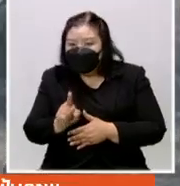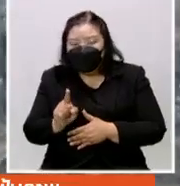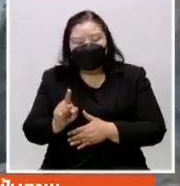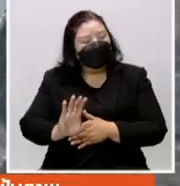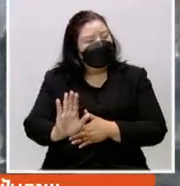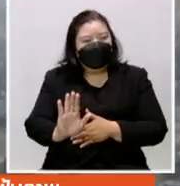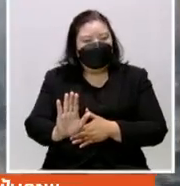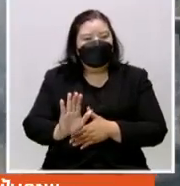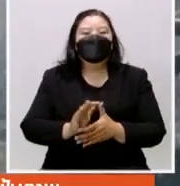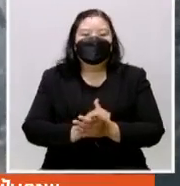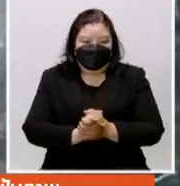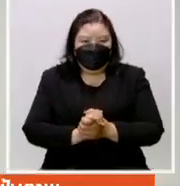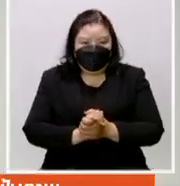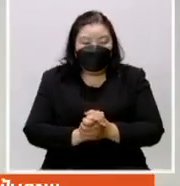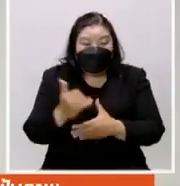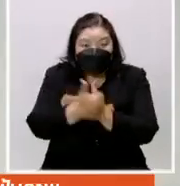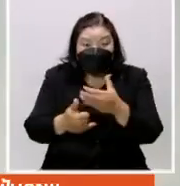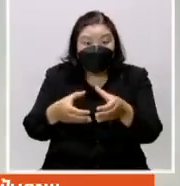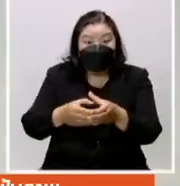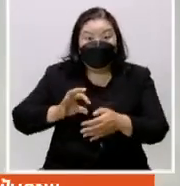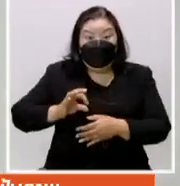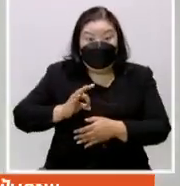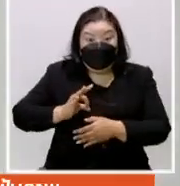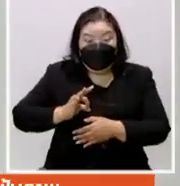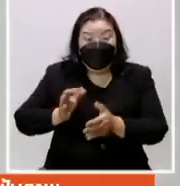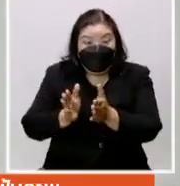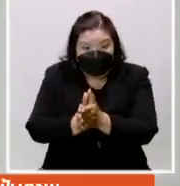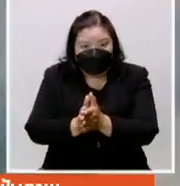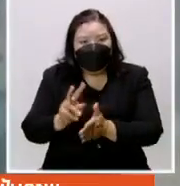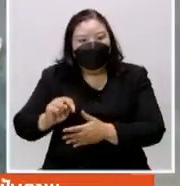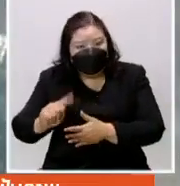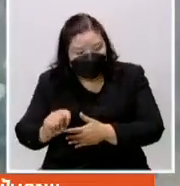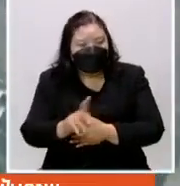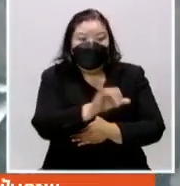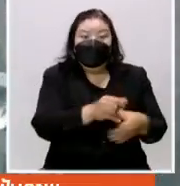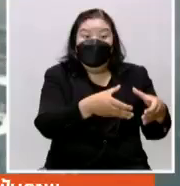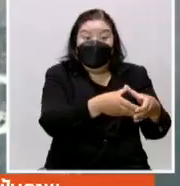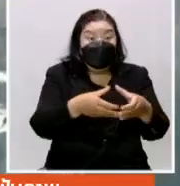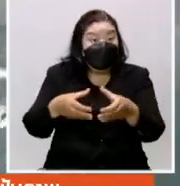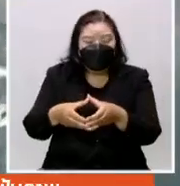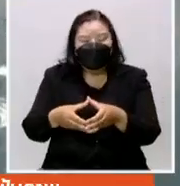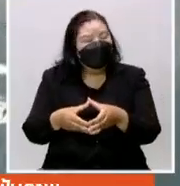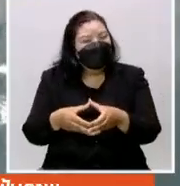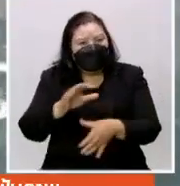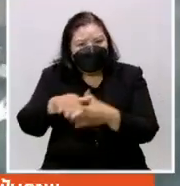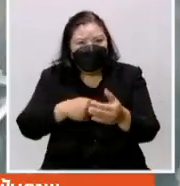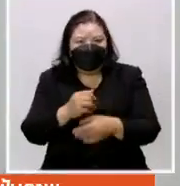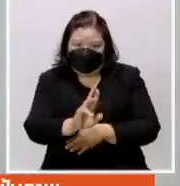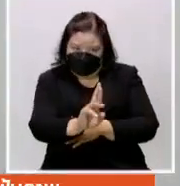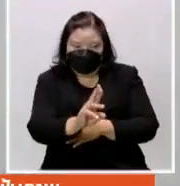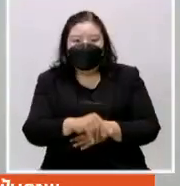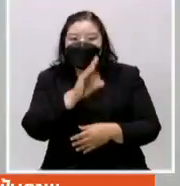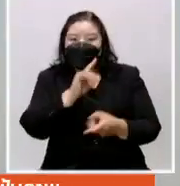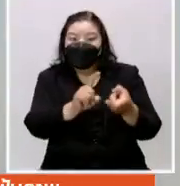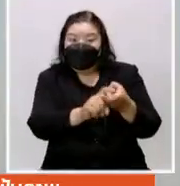นทั้งสององค์กรที่มีประเทศสมาชิกส่วนใหญ่ร่วมกันย้ำถึงผลเสียร้ายแรงที่รัสเซียจะได้รับหากถูกม